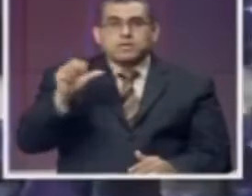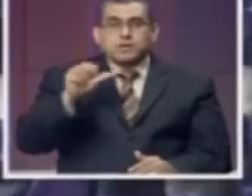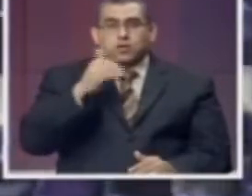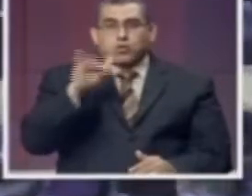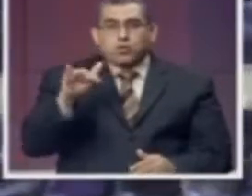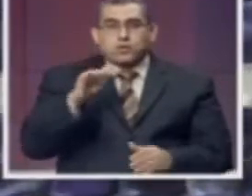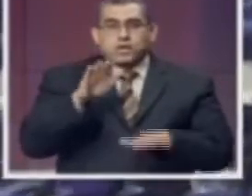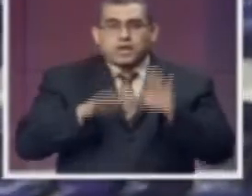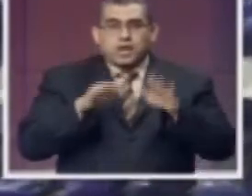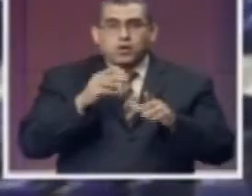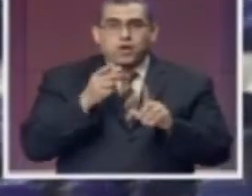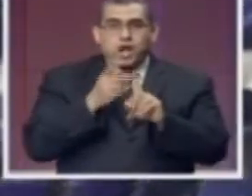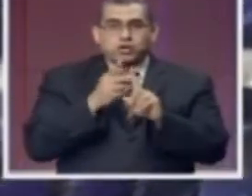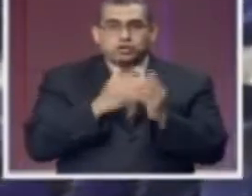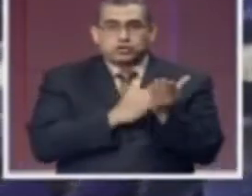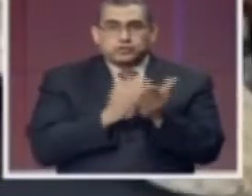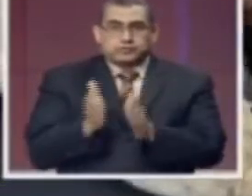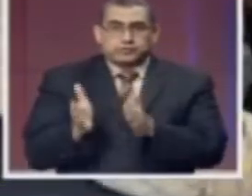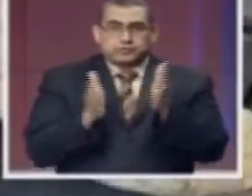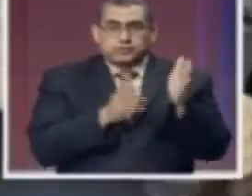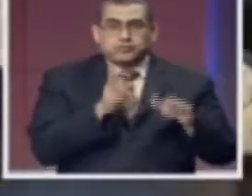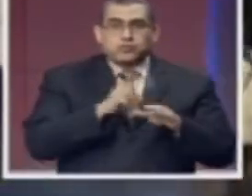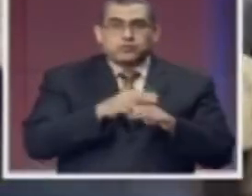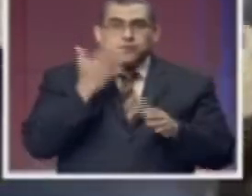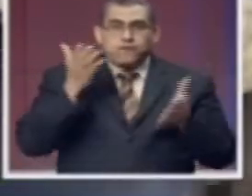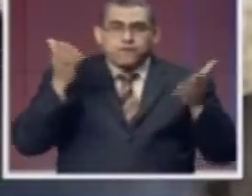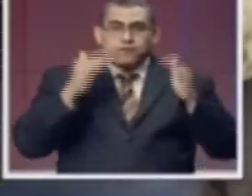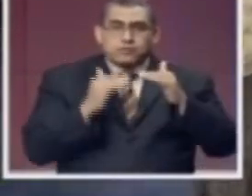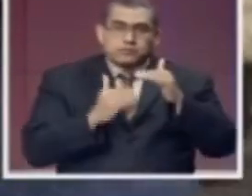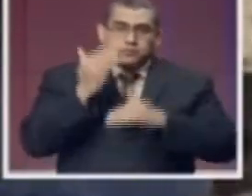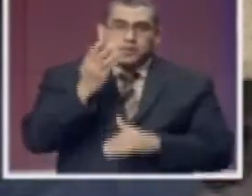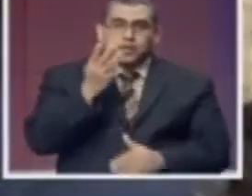198.5 كيلوغرام من مخدر الحشيش، وما يزيد على